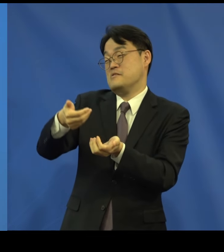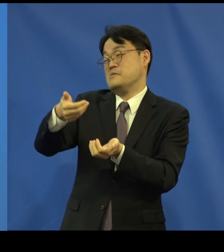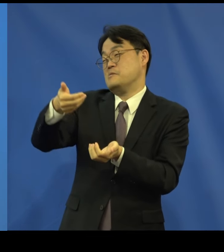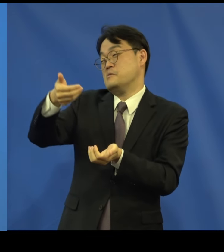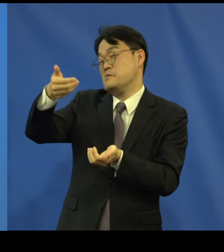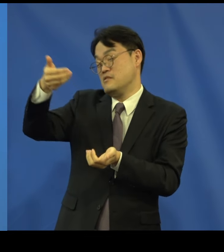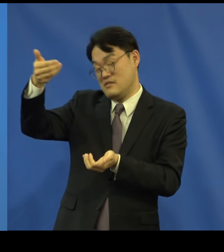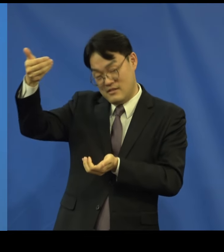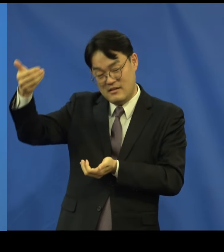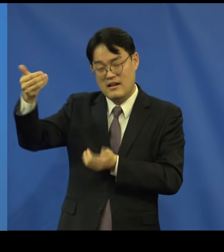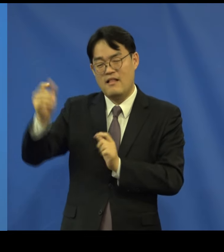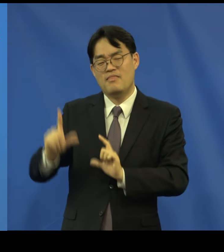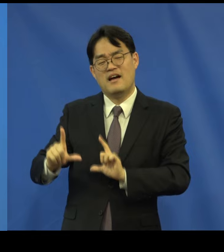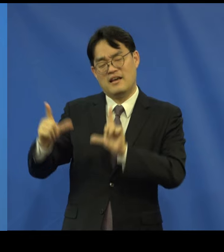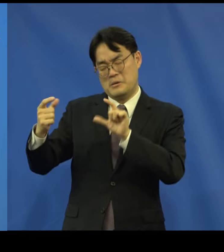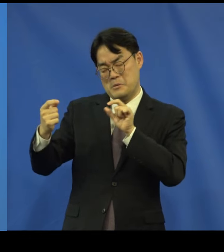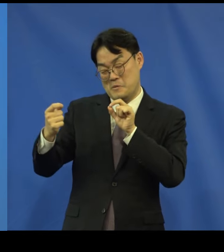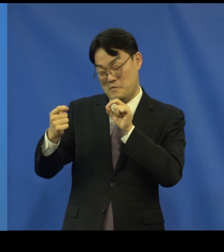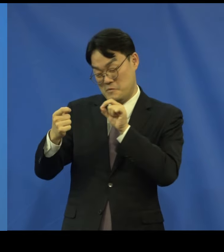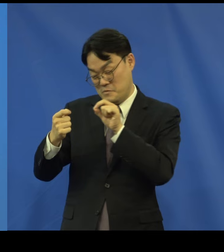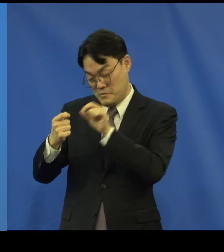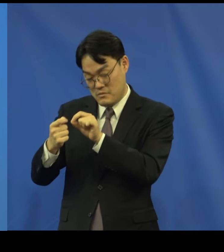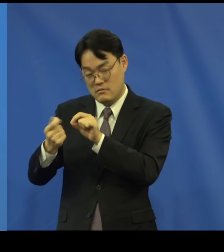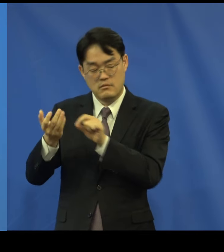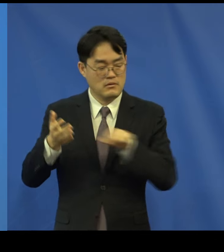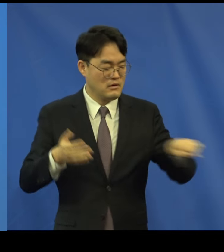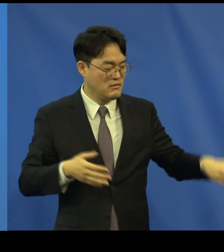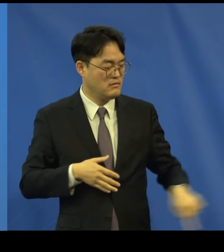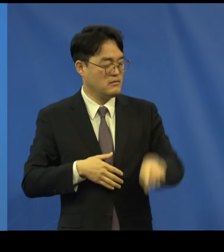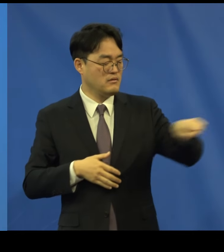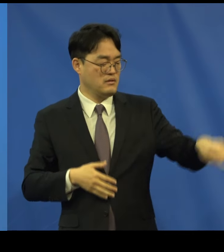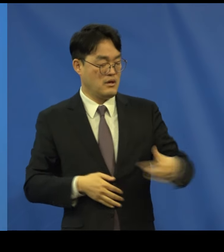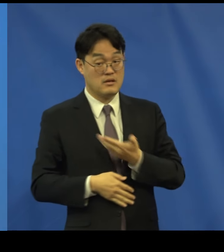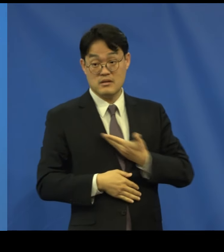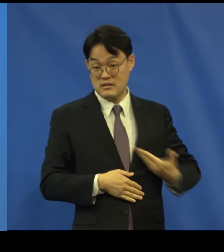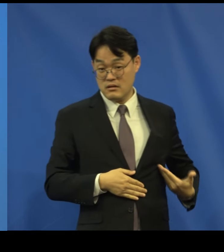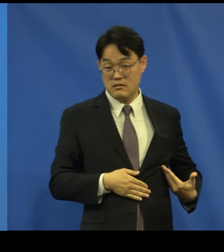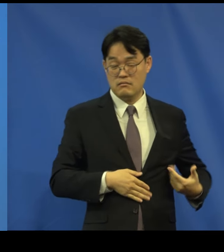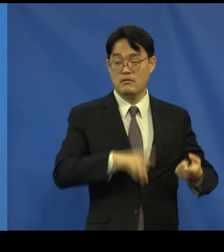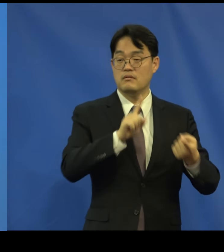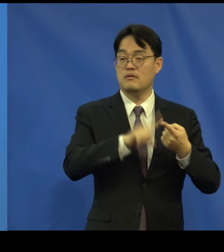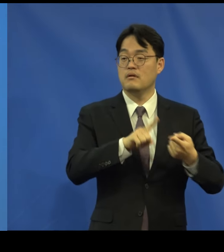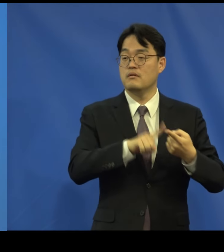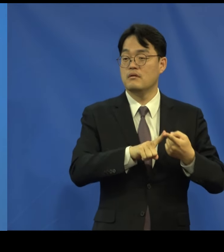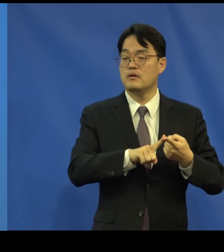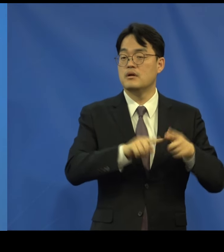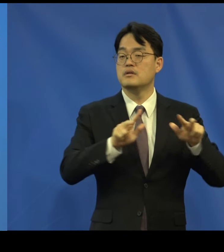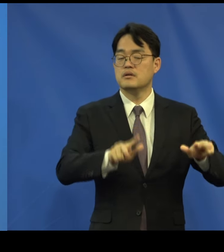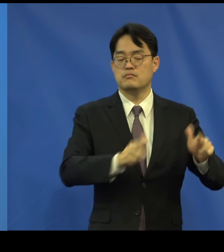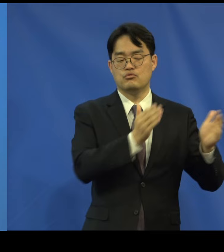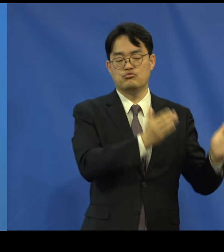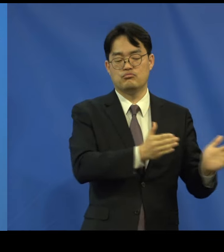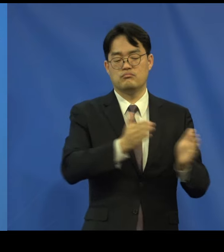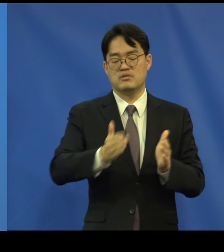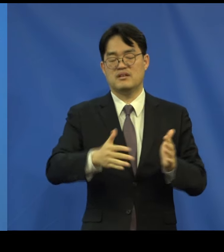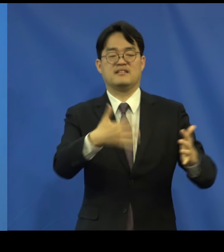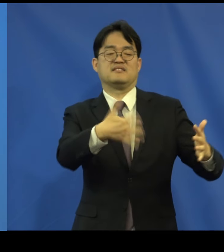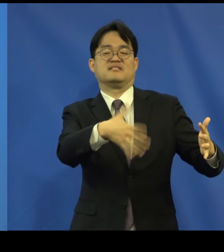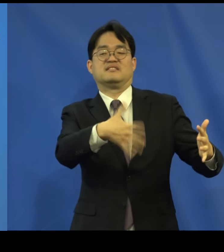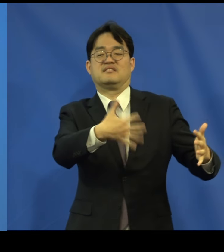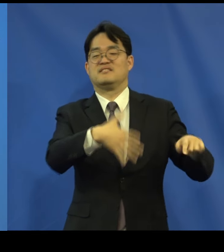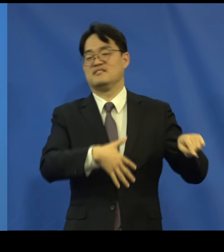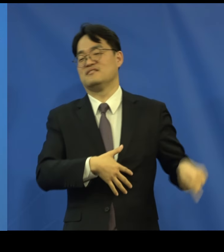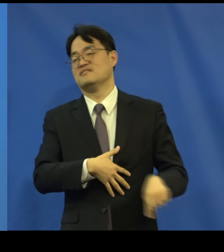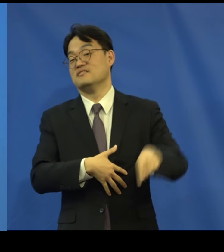임박해 왔죠. 그런데 제자들은 아직 이 부분에 대한 준비가 되어 있지 않아요. 사실